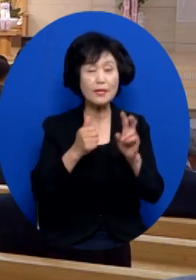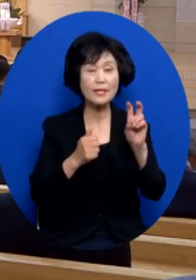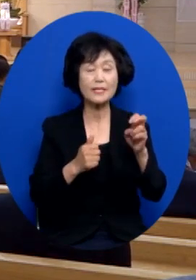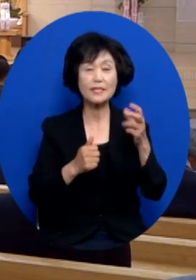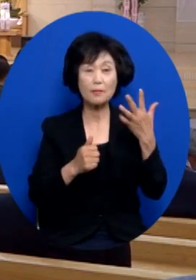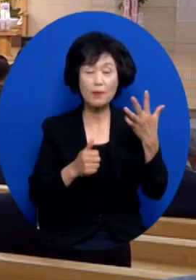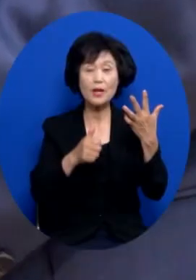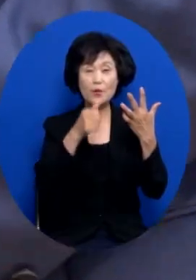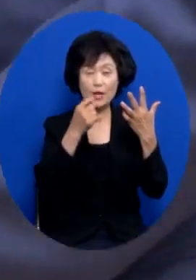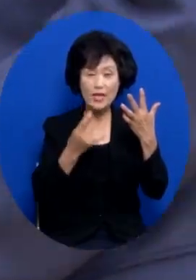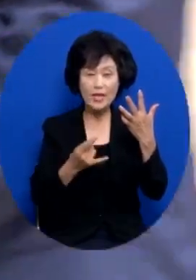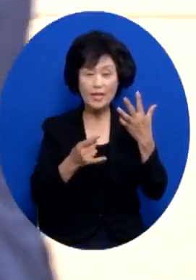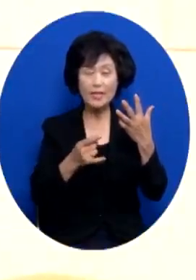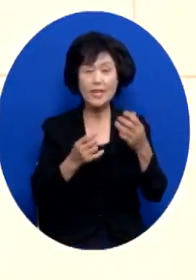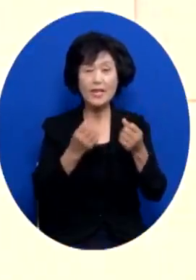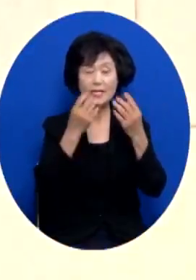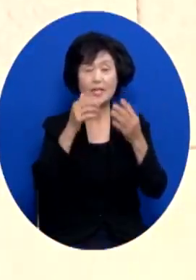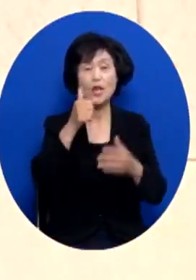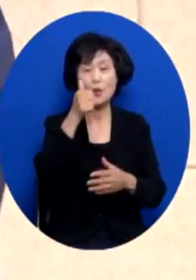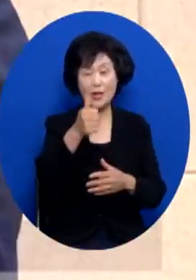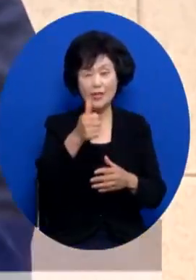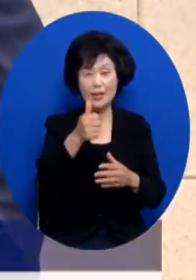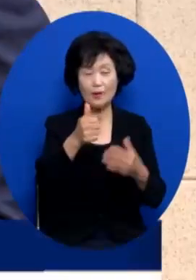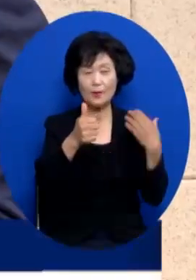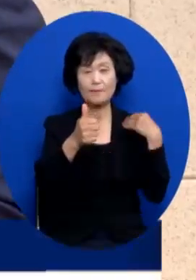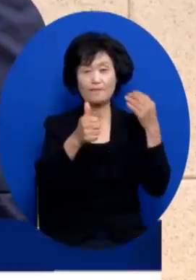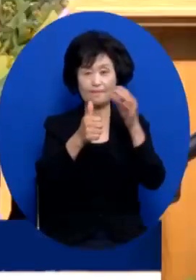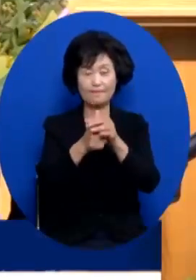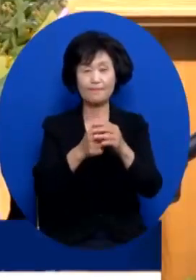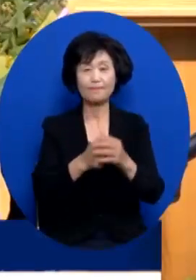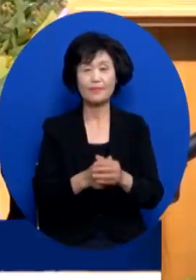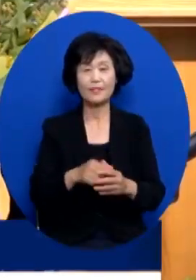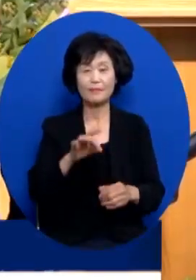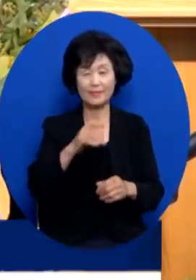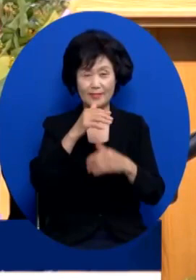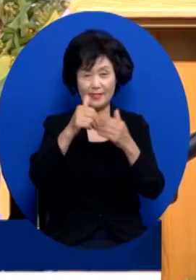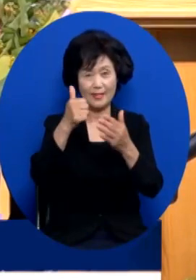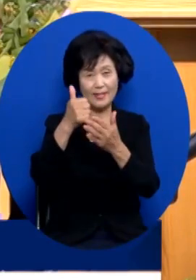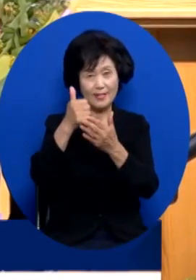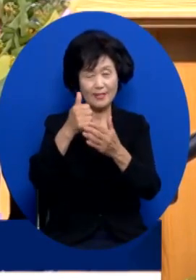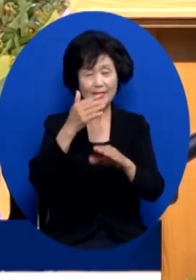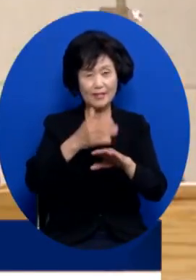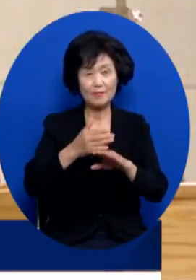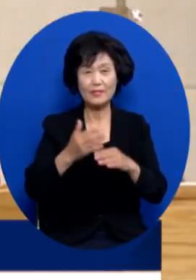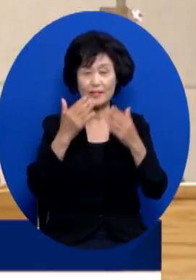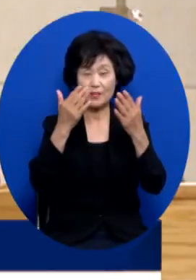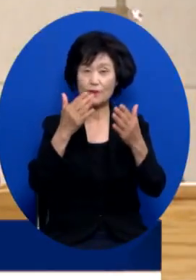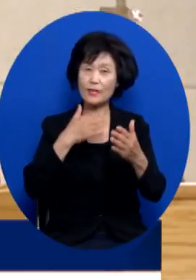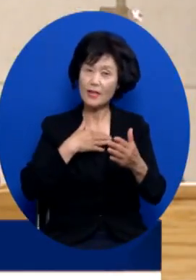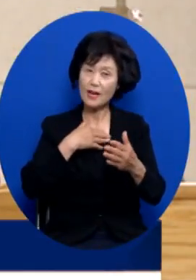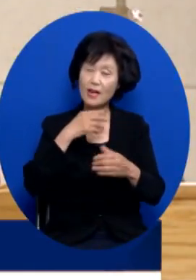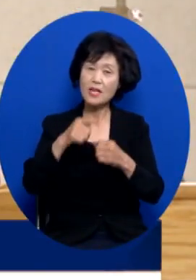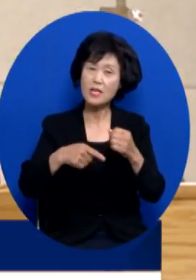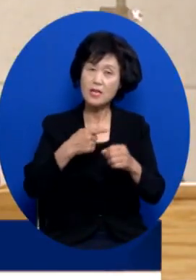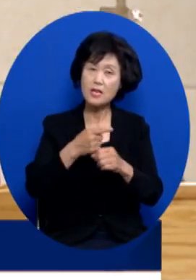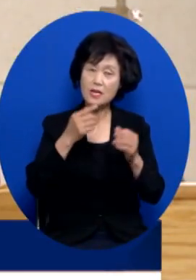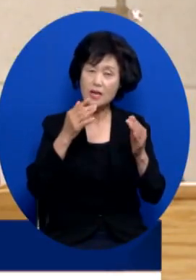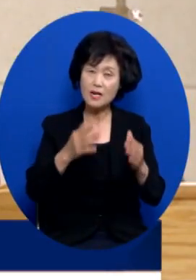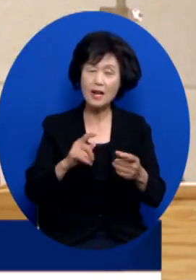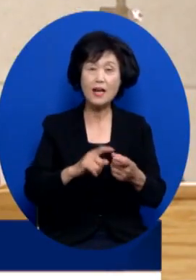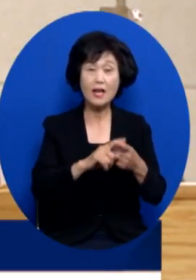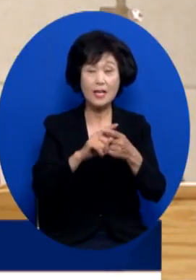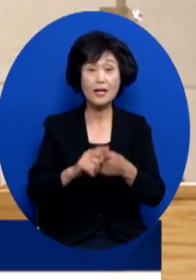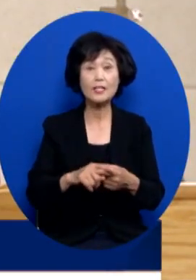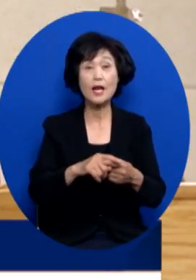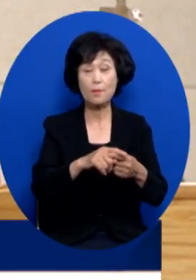제28회기 신임 회장으로 위임했습니다. 먼저 하나님 앞에 감사드리고 제가 1년 동안 이렇게 또 연합회